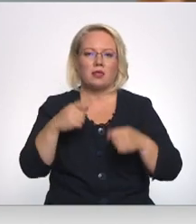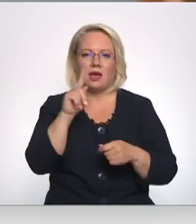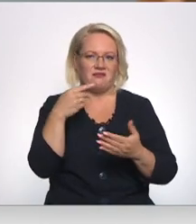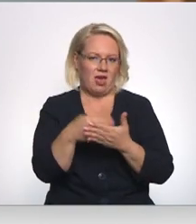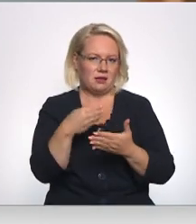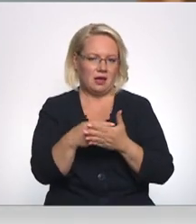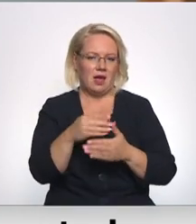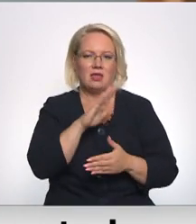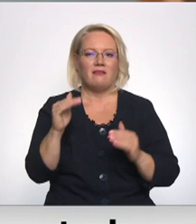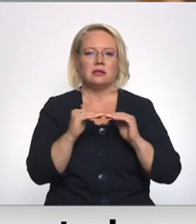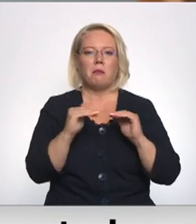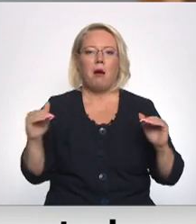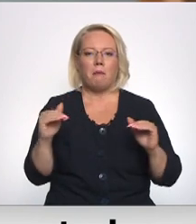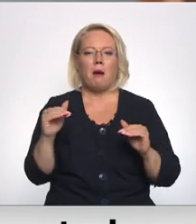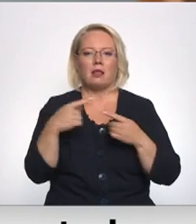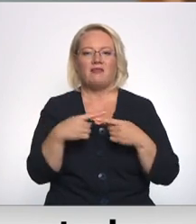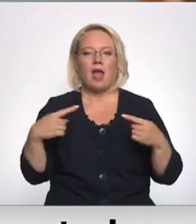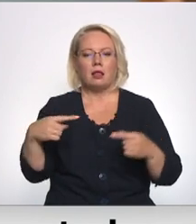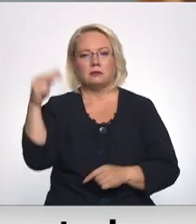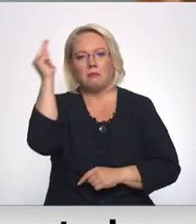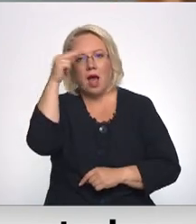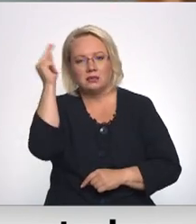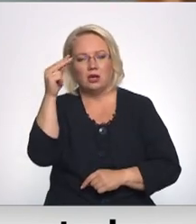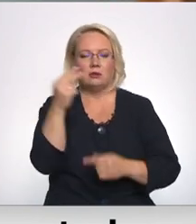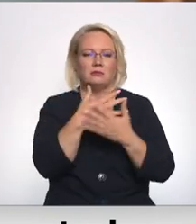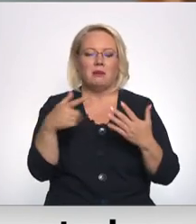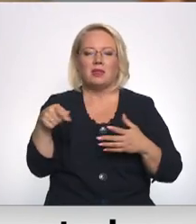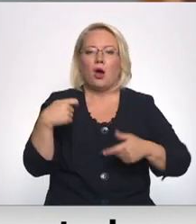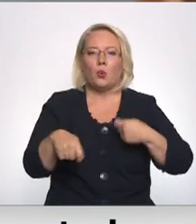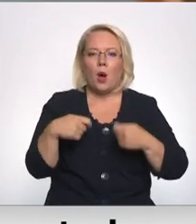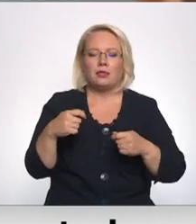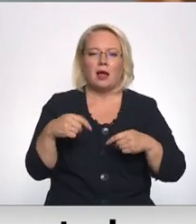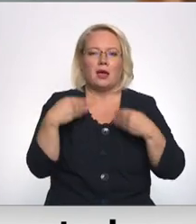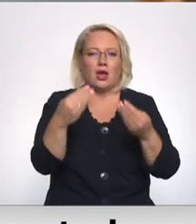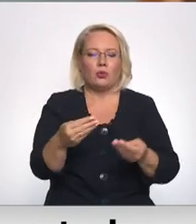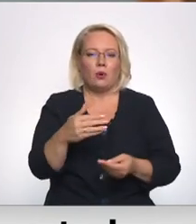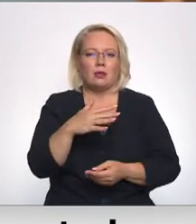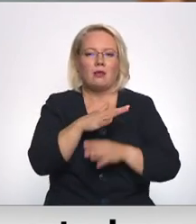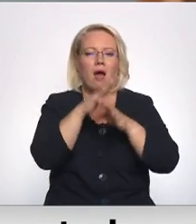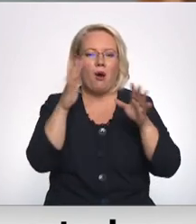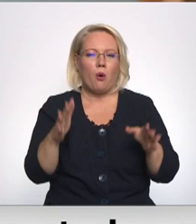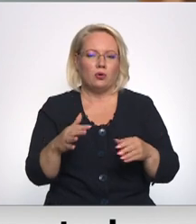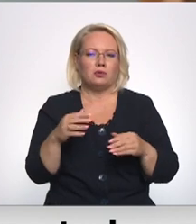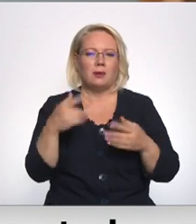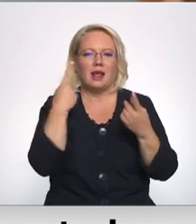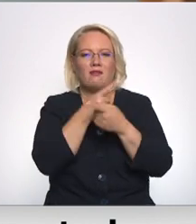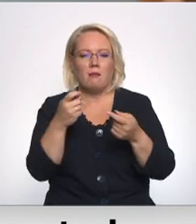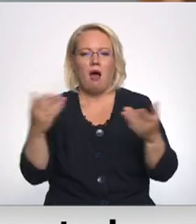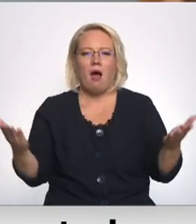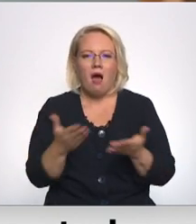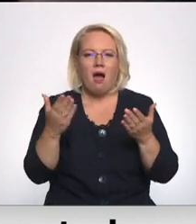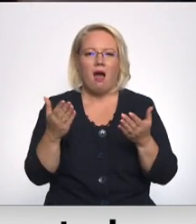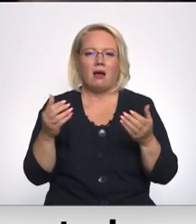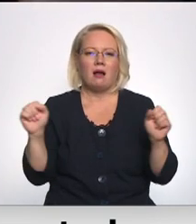tā pamatvielas mācīšanas ar rotaļu var ļoti, ļoti daudz, teiksim, iedot. Jā, to informācija ir būt ātrāk, vieglāk tas